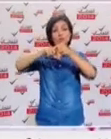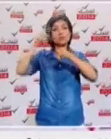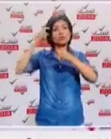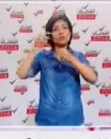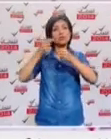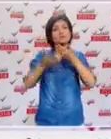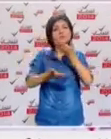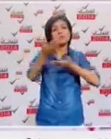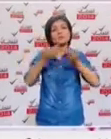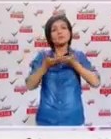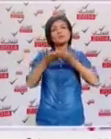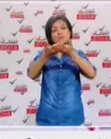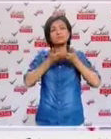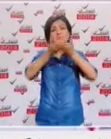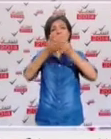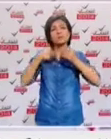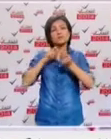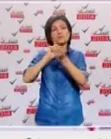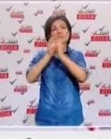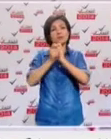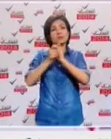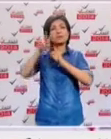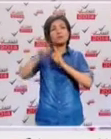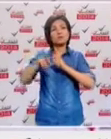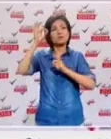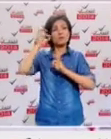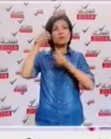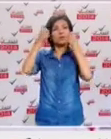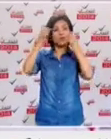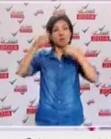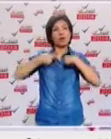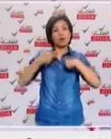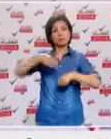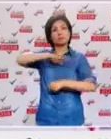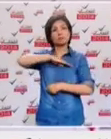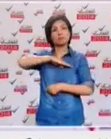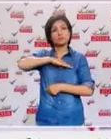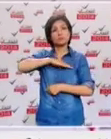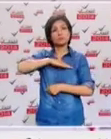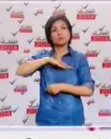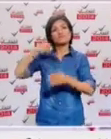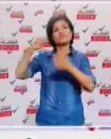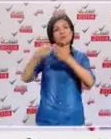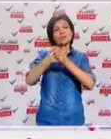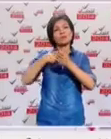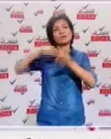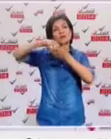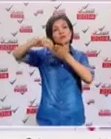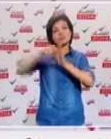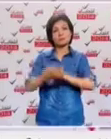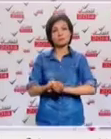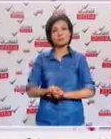نتعاونوا مع بعضنا باش نغيروا الواقع هذا، لأن الثورة هذه عملناها احنا مش وللأسف احنا اللي دفعنا الثمن.